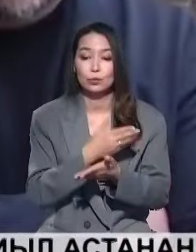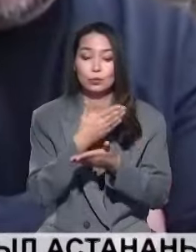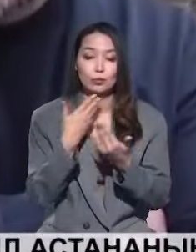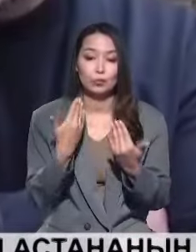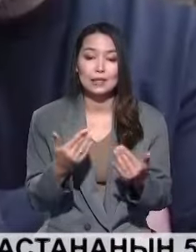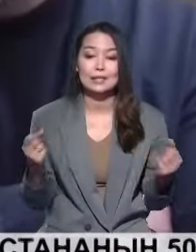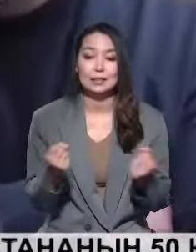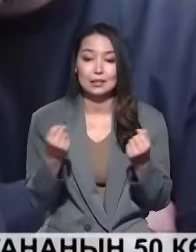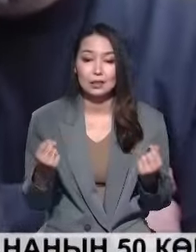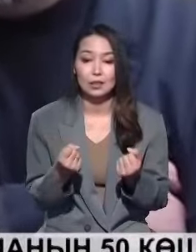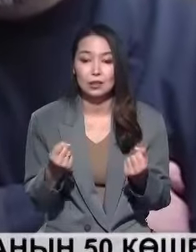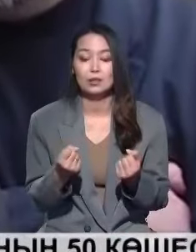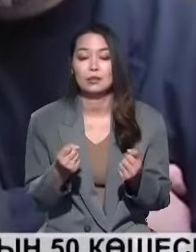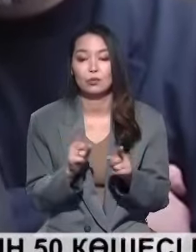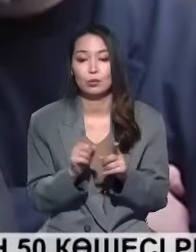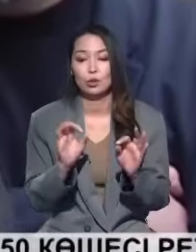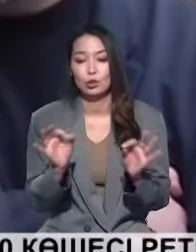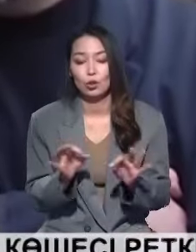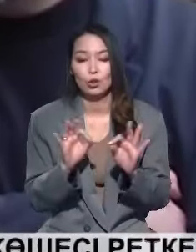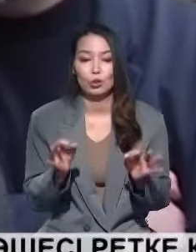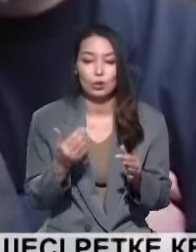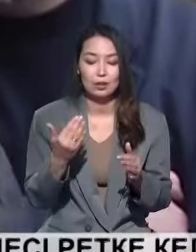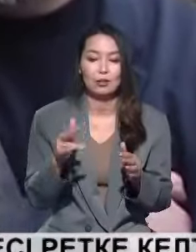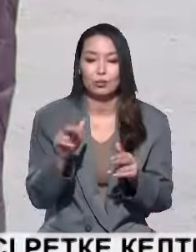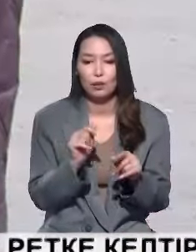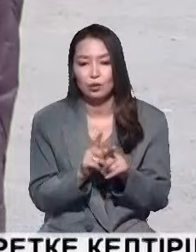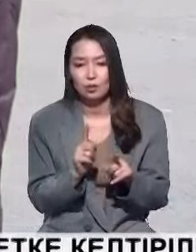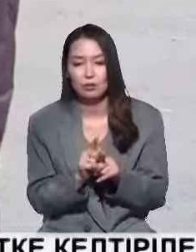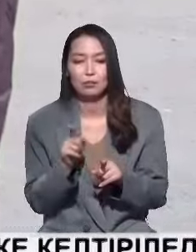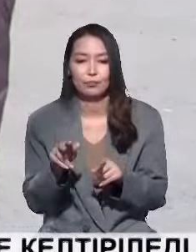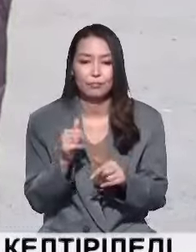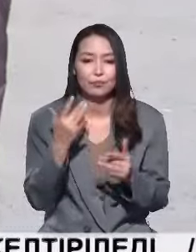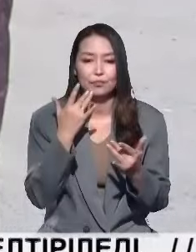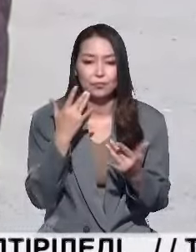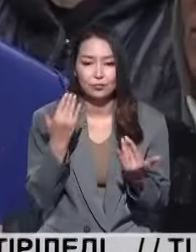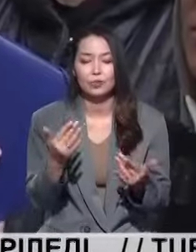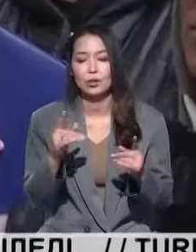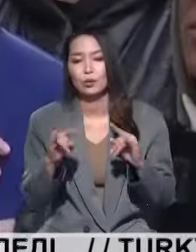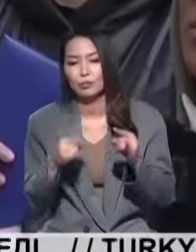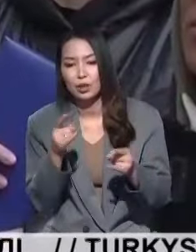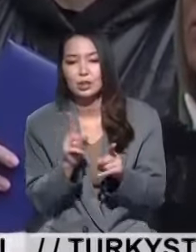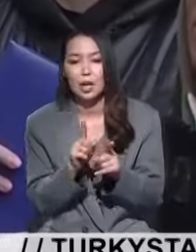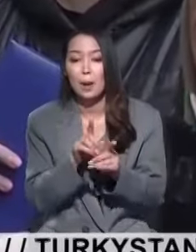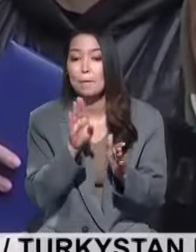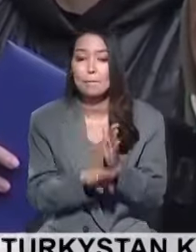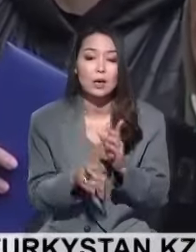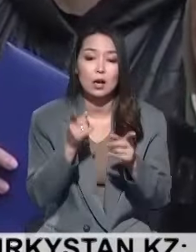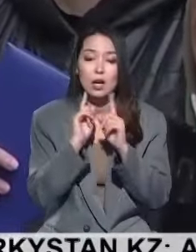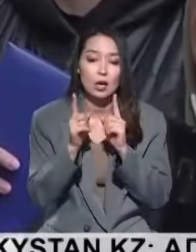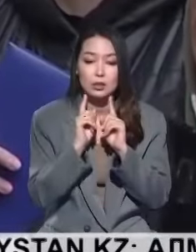Қыста суды өшіріп тастайды, ыстық суды өшіріп тастайды, суық суды өшіріп тастайды, светті өшіріп тастайды. Жиналсыз